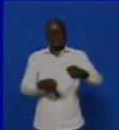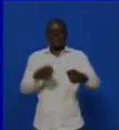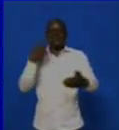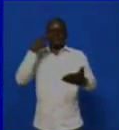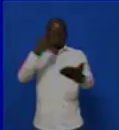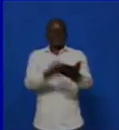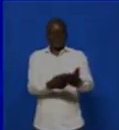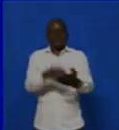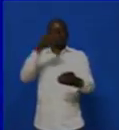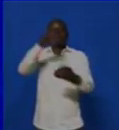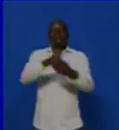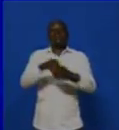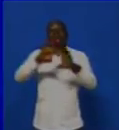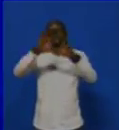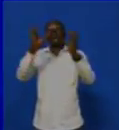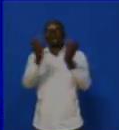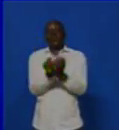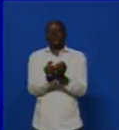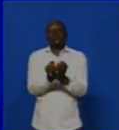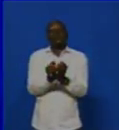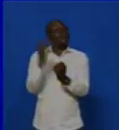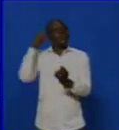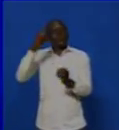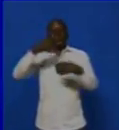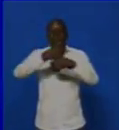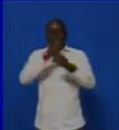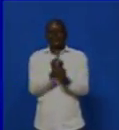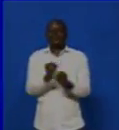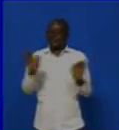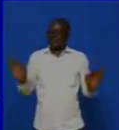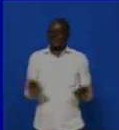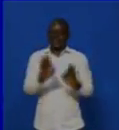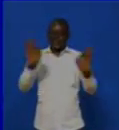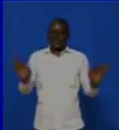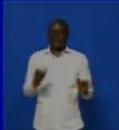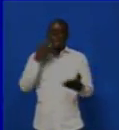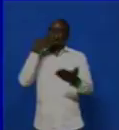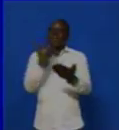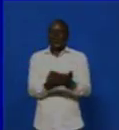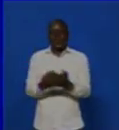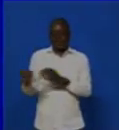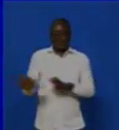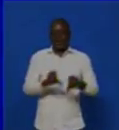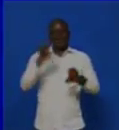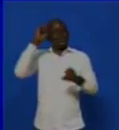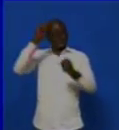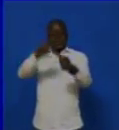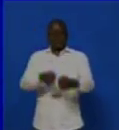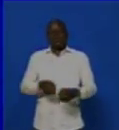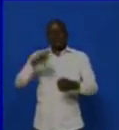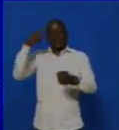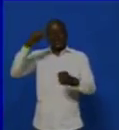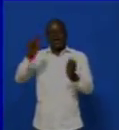commune de Soubakanyedougou où les producteurs se félicitent du bon déroulement de la campagne avec Hassan